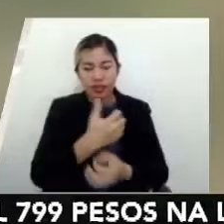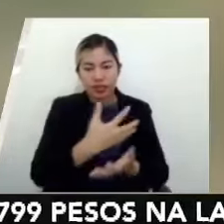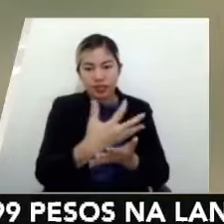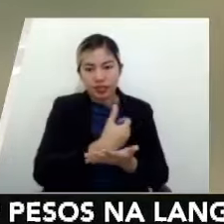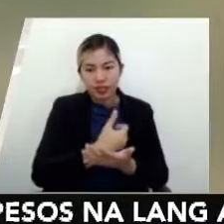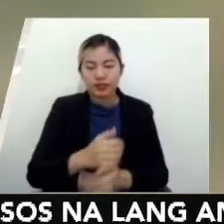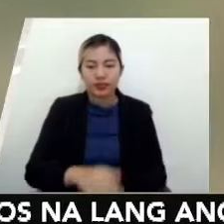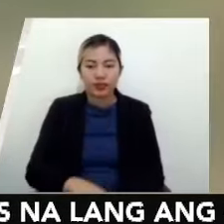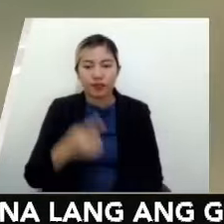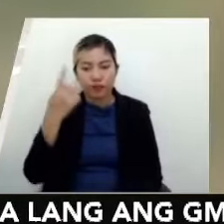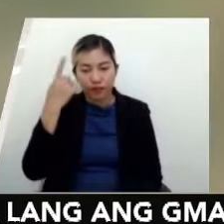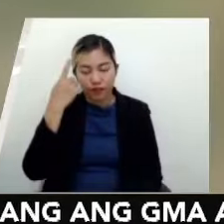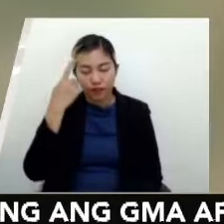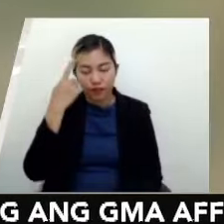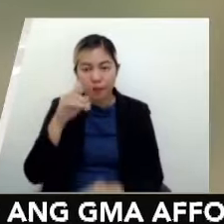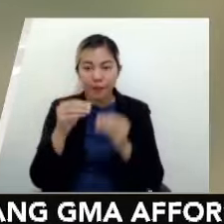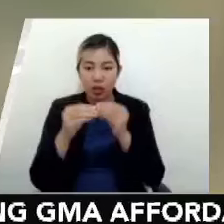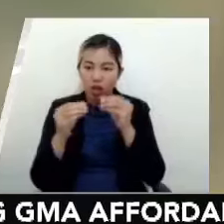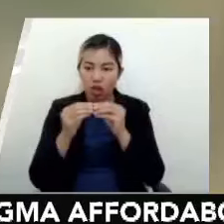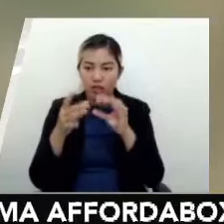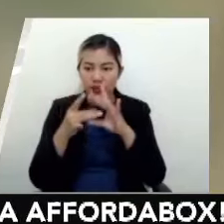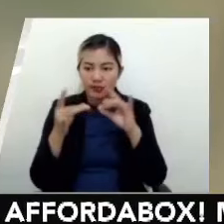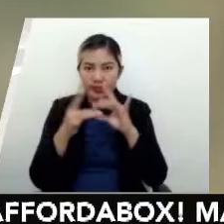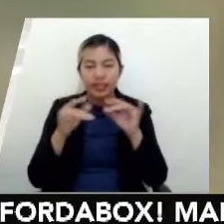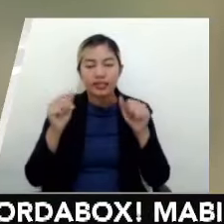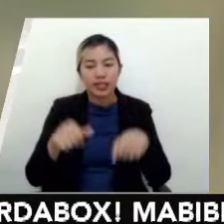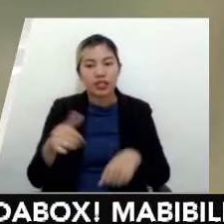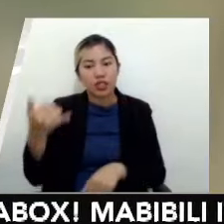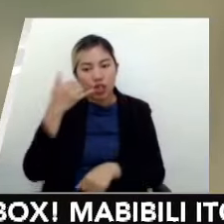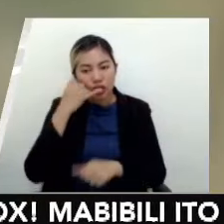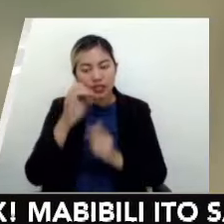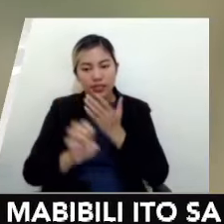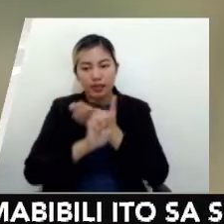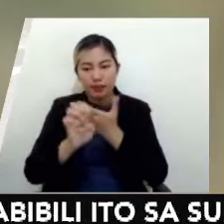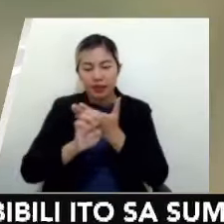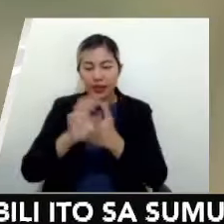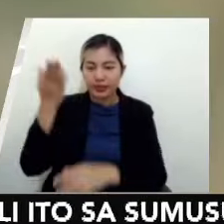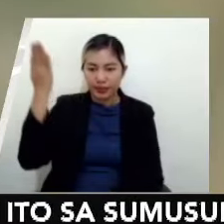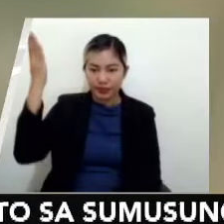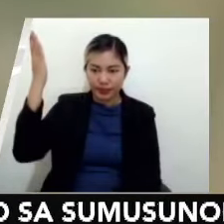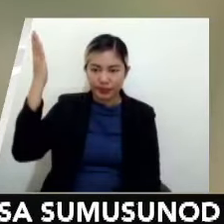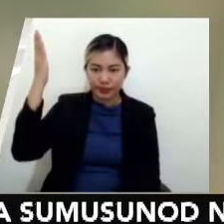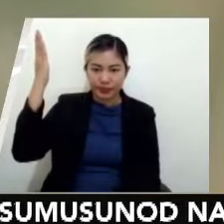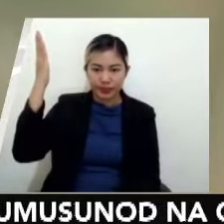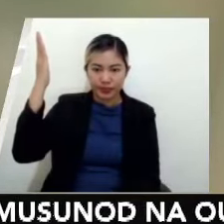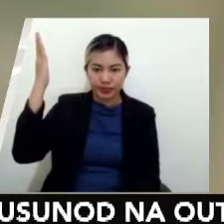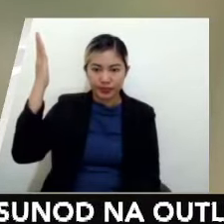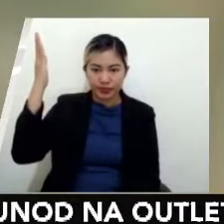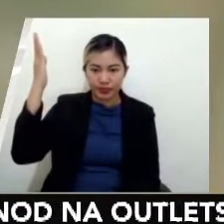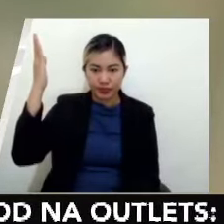detalye, pwede pong tumawag o mag-email sa Carolina Bamboo Garden Philippines.